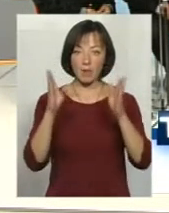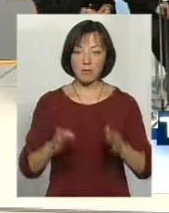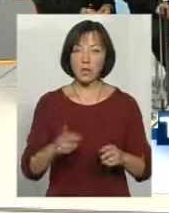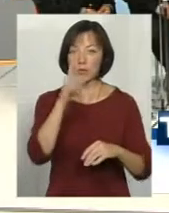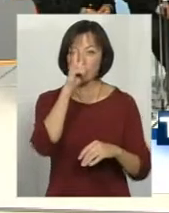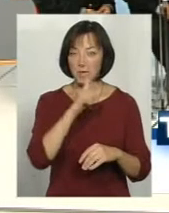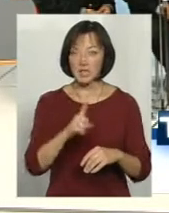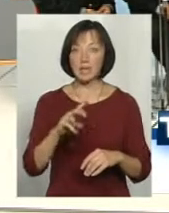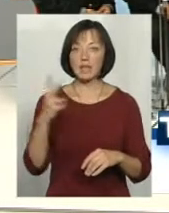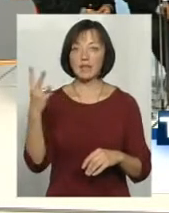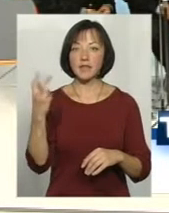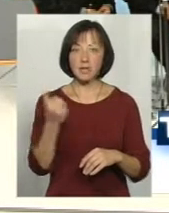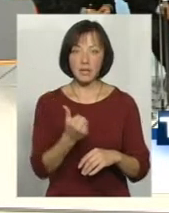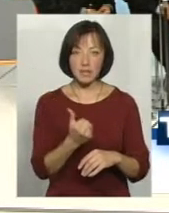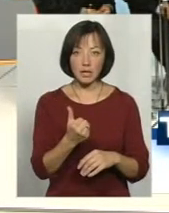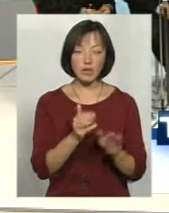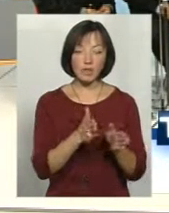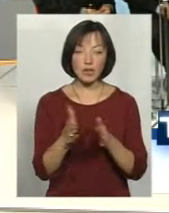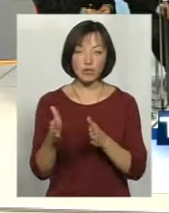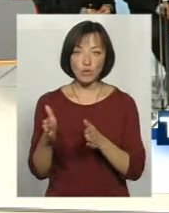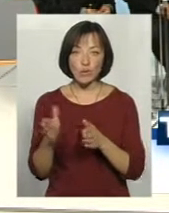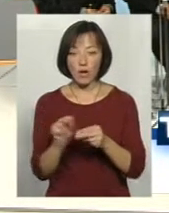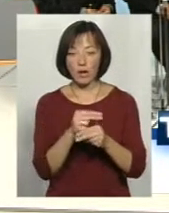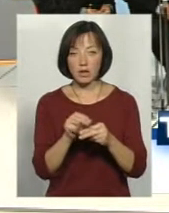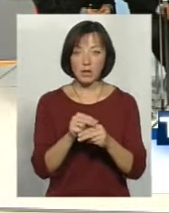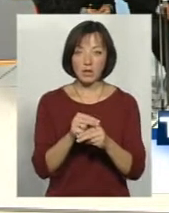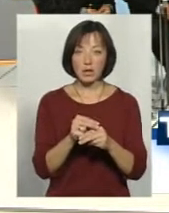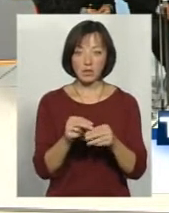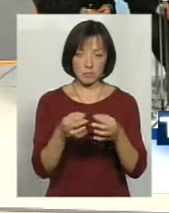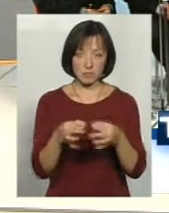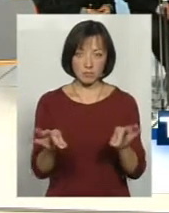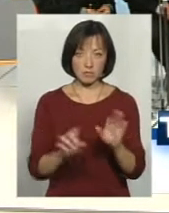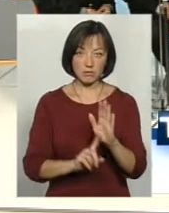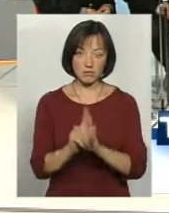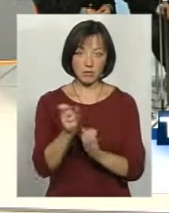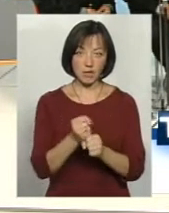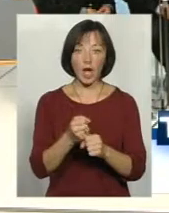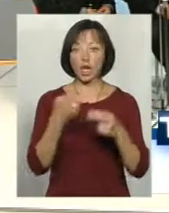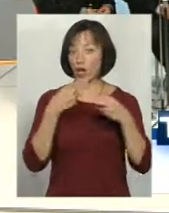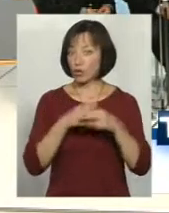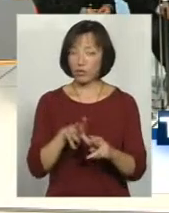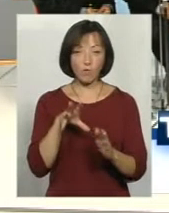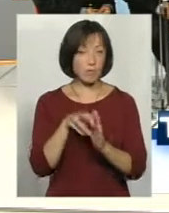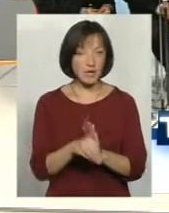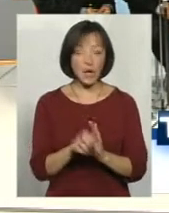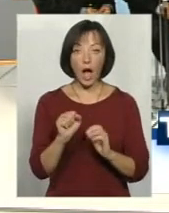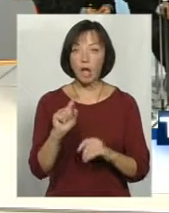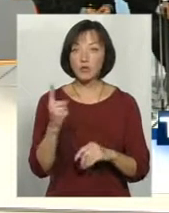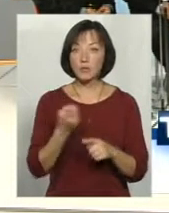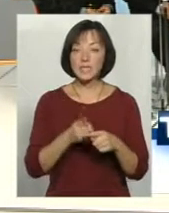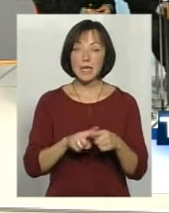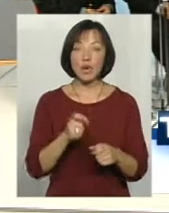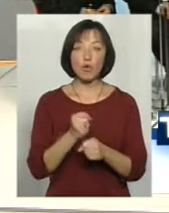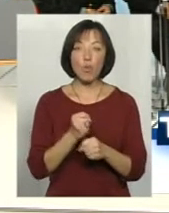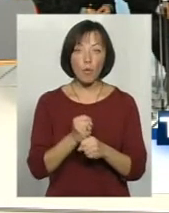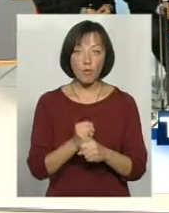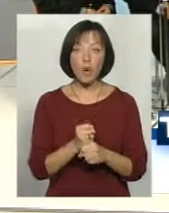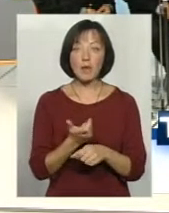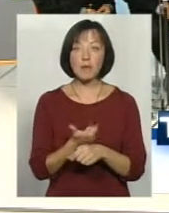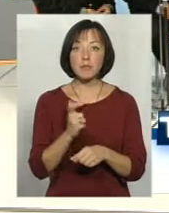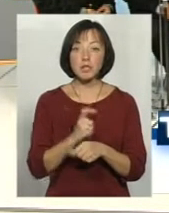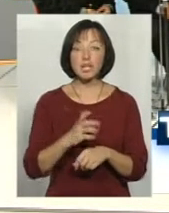І 2-3 неділі, щоб його відлаштувати і пустити. Таким чином технологічно ми вписуємося. А чому ми це робимо? Тому що